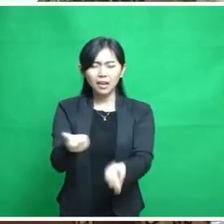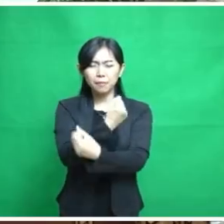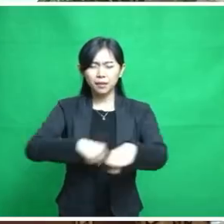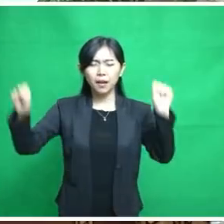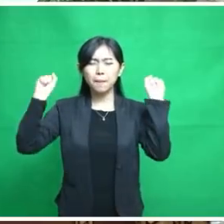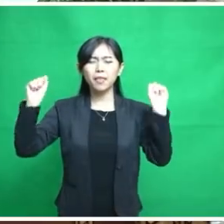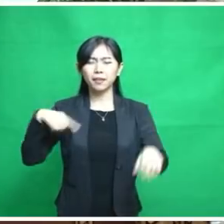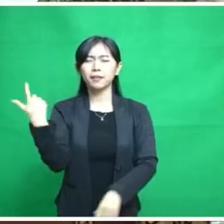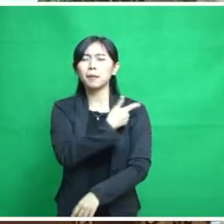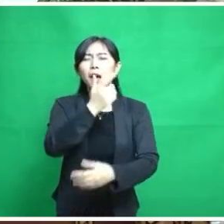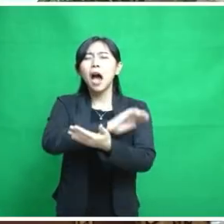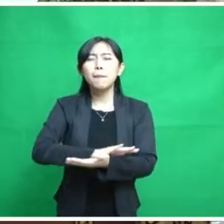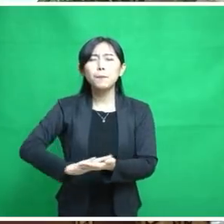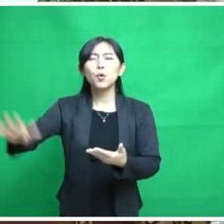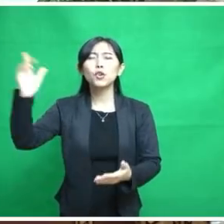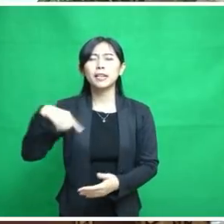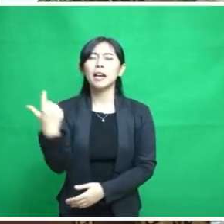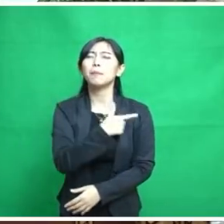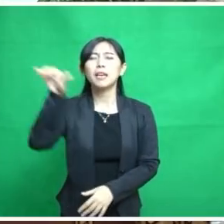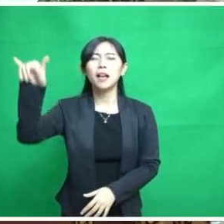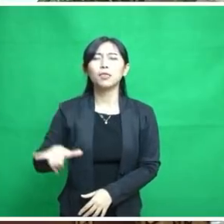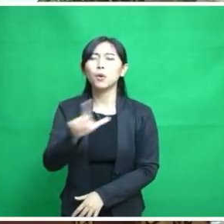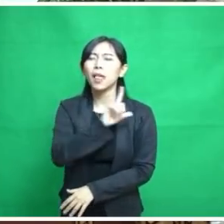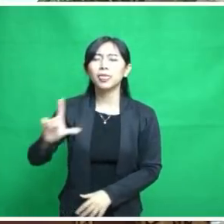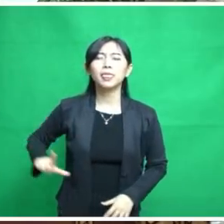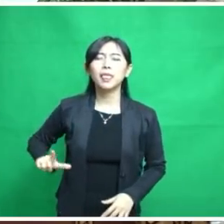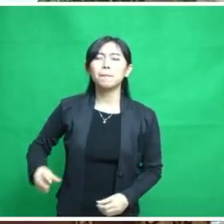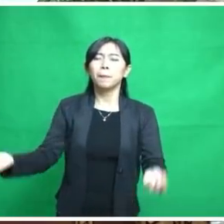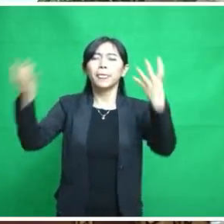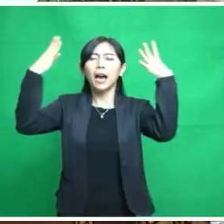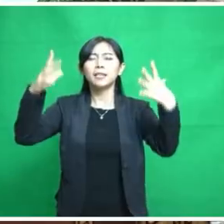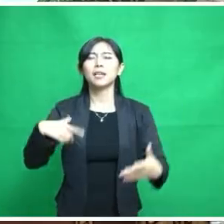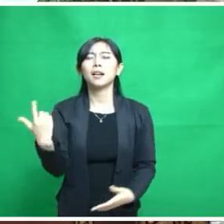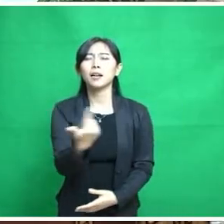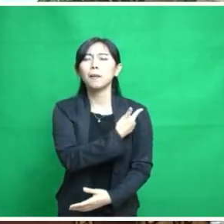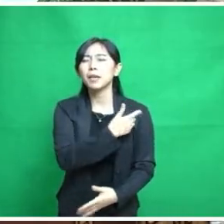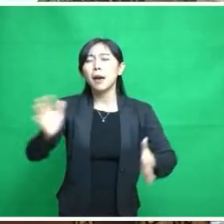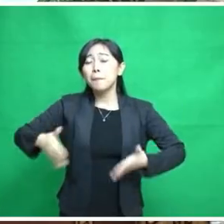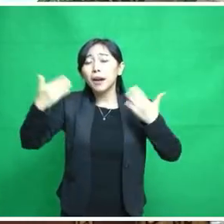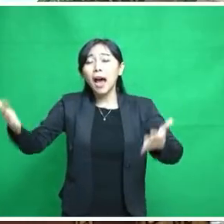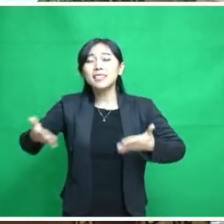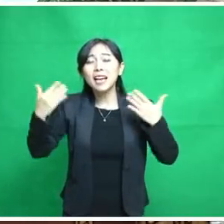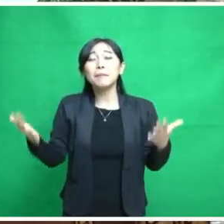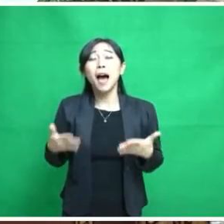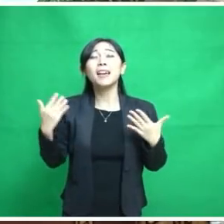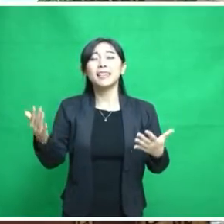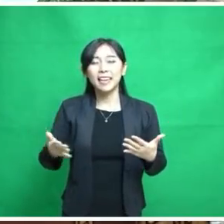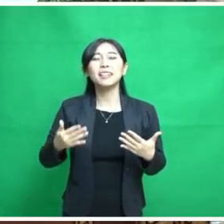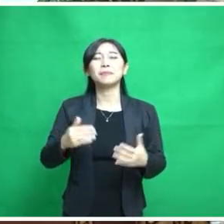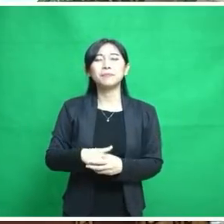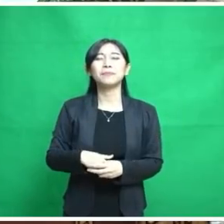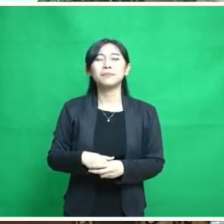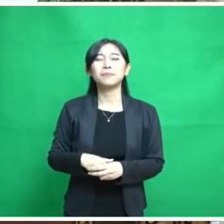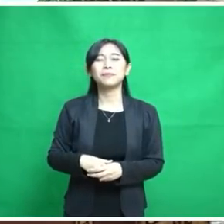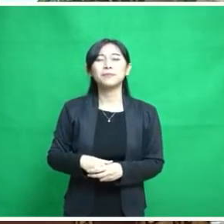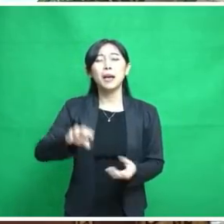kami. Ampunilah kami ya Tuhan, dan ajar kami merasakan kebahagiaan yang Engkau beri,